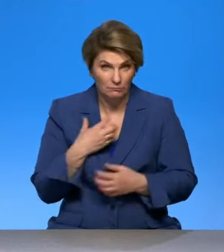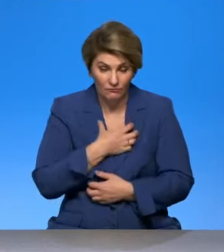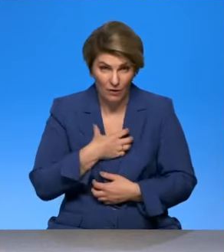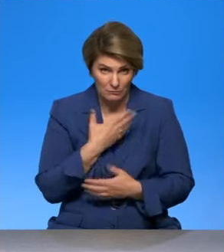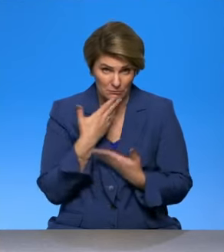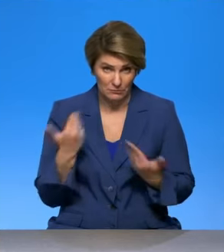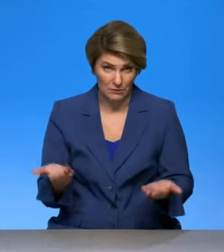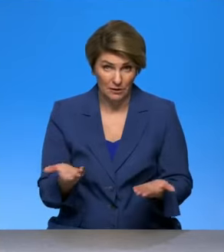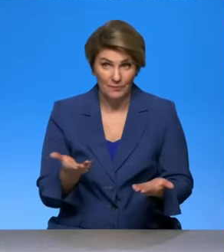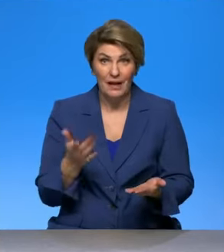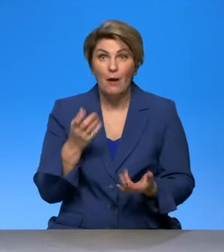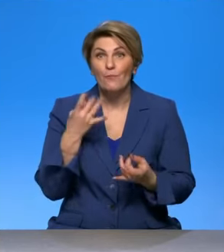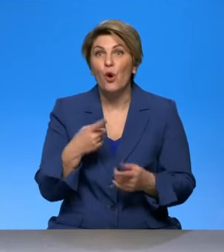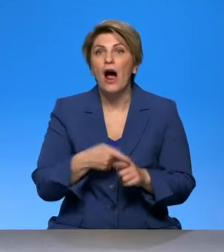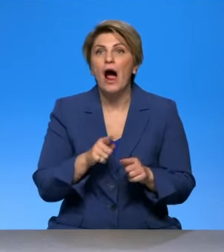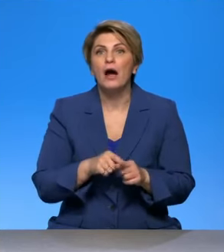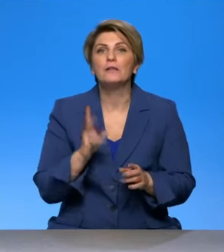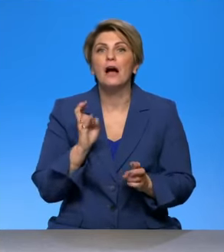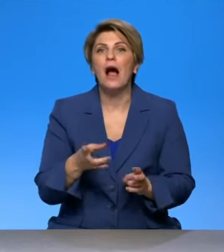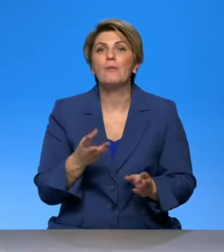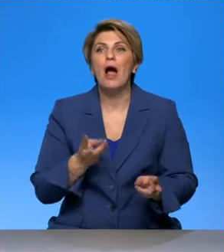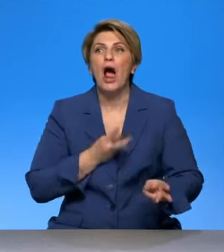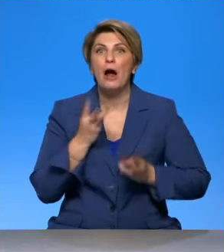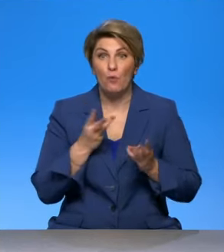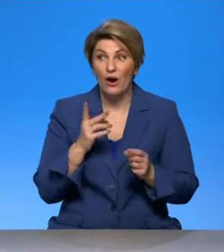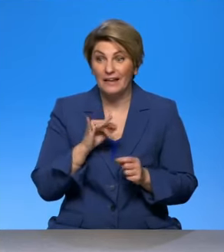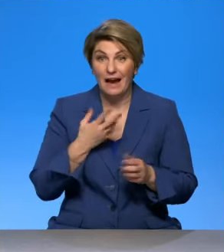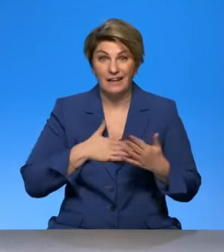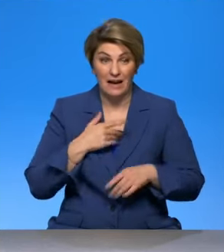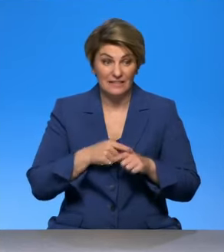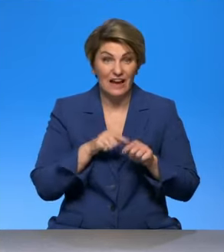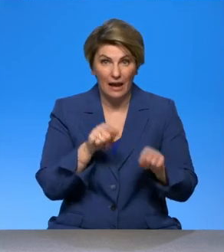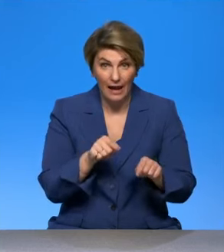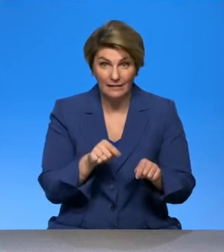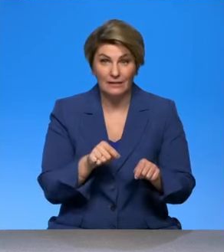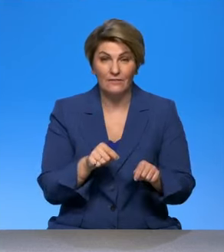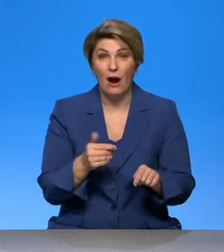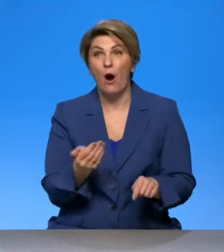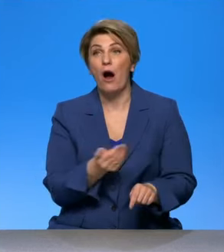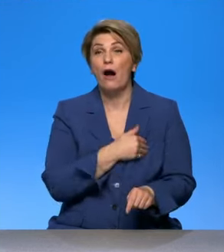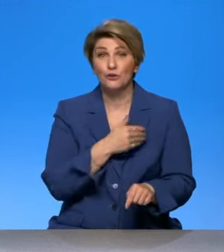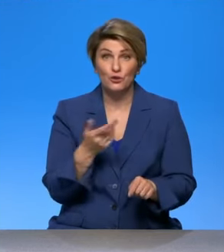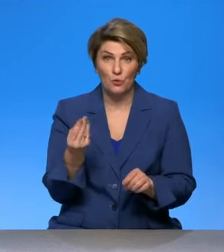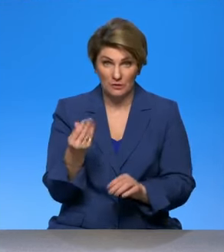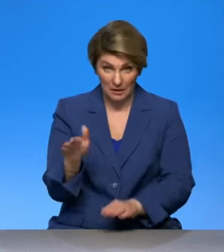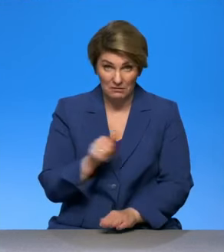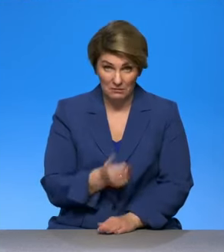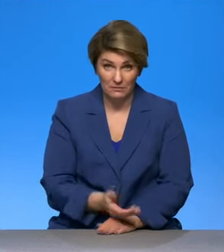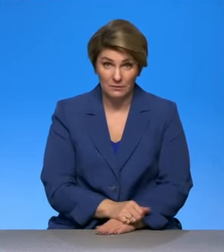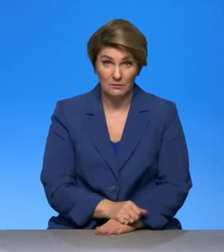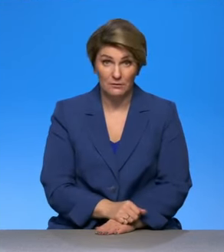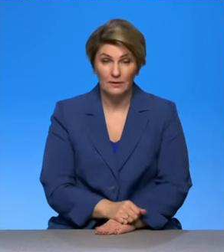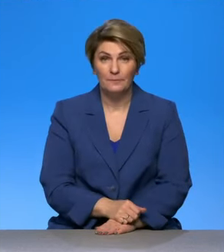ради этой блажи люди берут ведь кредиты. Вот в чем дело. Знаете, что интересно? Вот даже если мы говорим, что человек